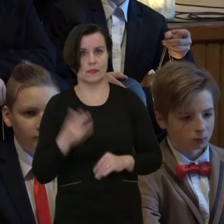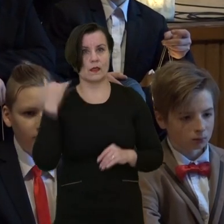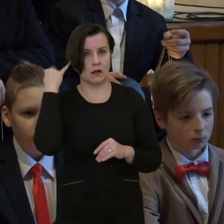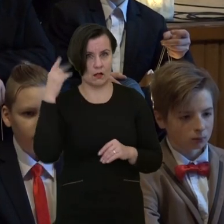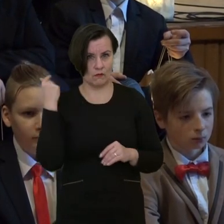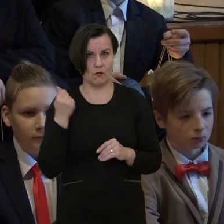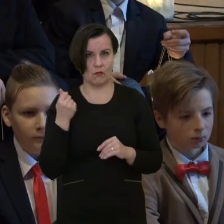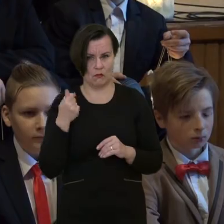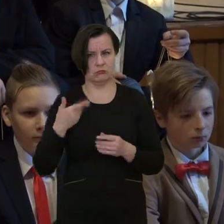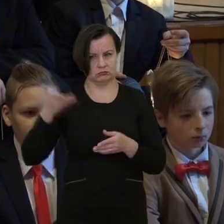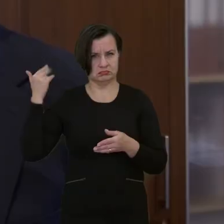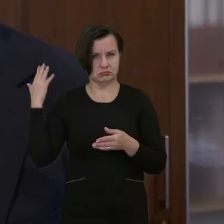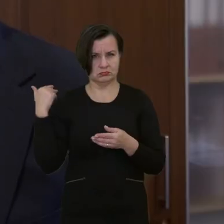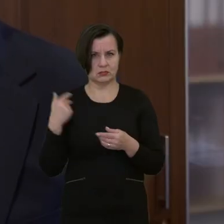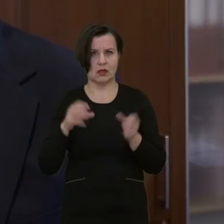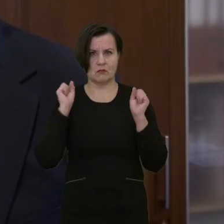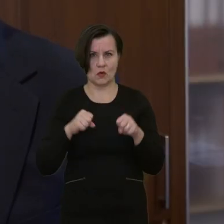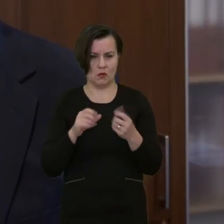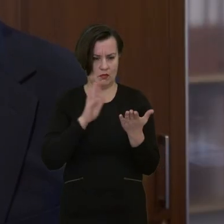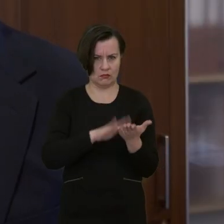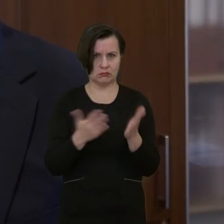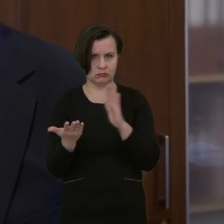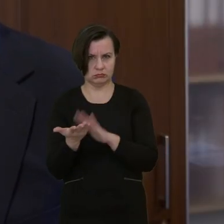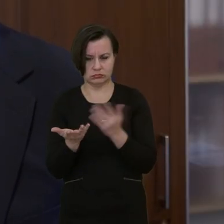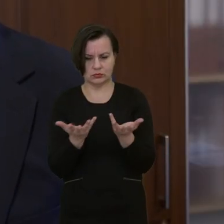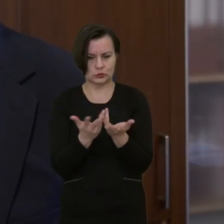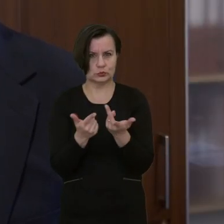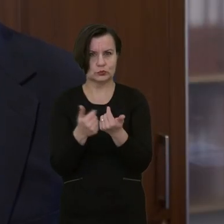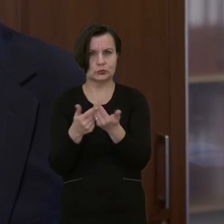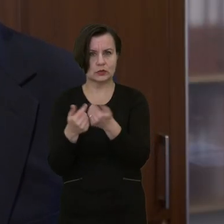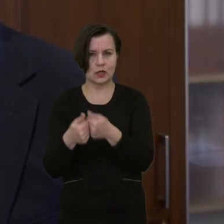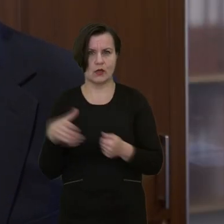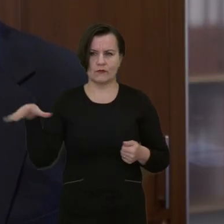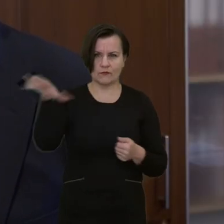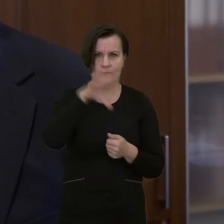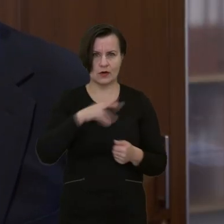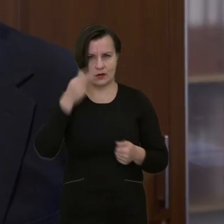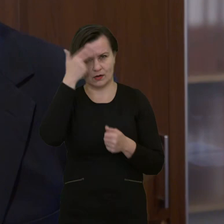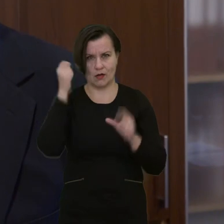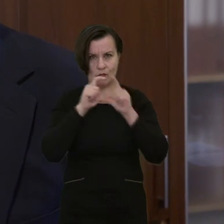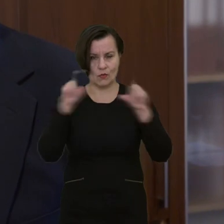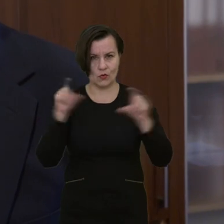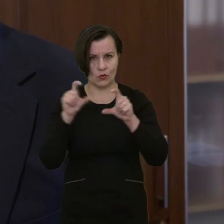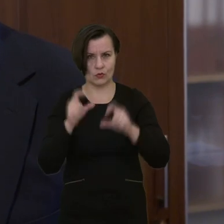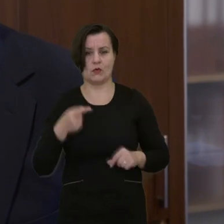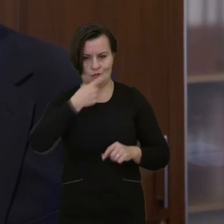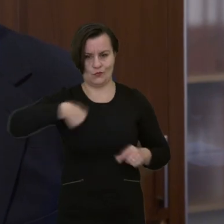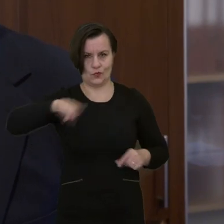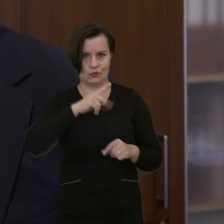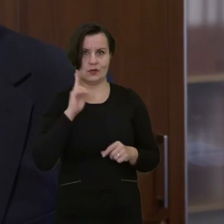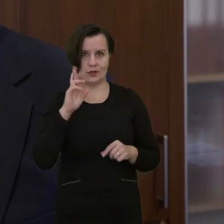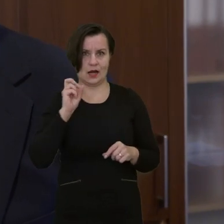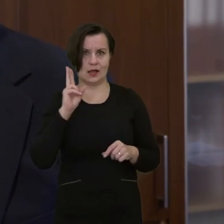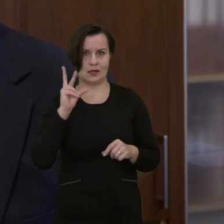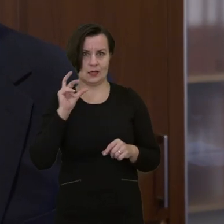tais laikais turbūt ant dviejų rankų pirštų užteko suskaičiuoti visas mokyklas Lietuvoje. Mums, krakiečiams,